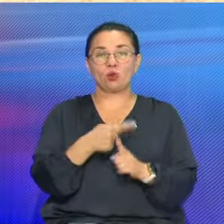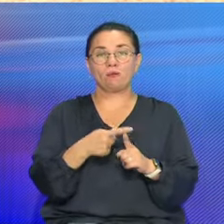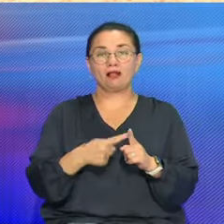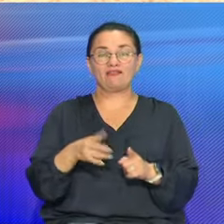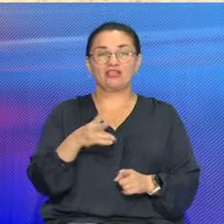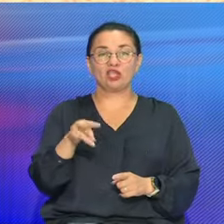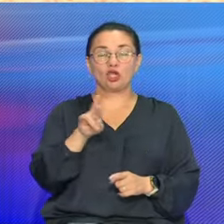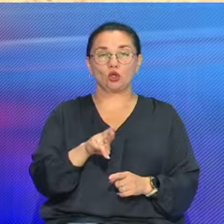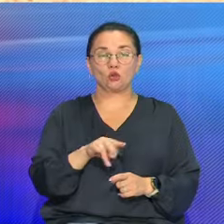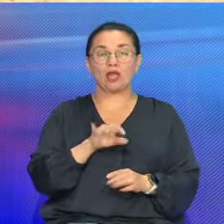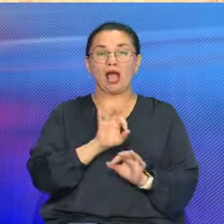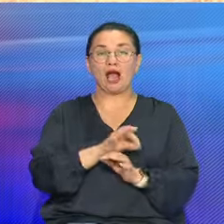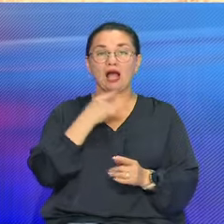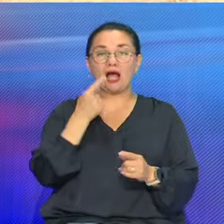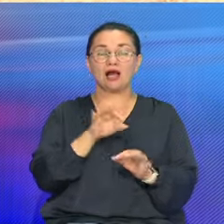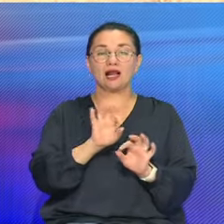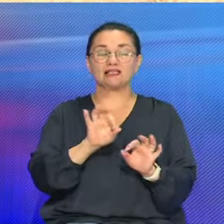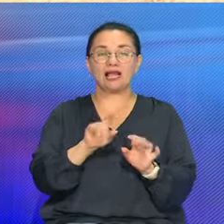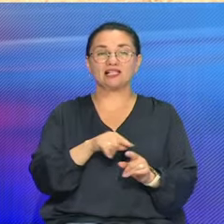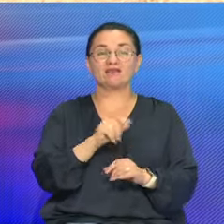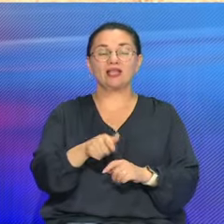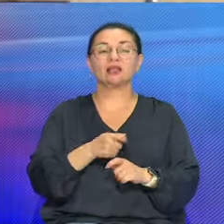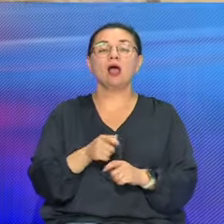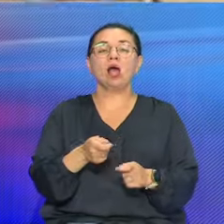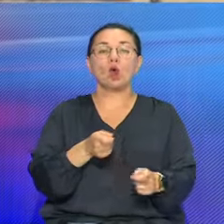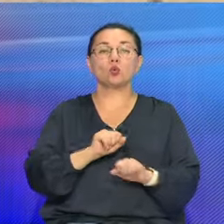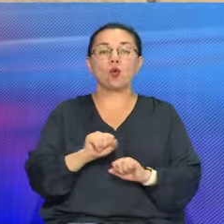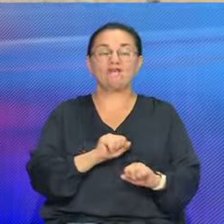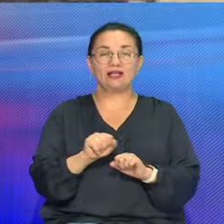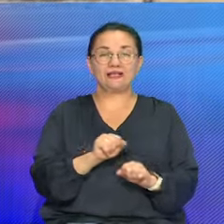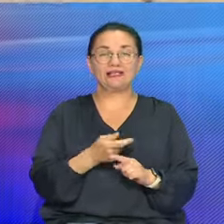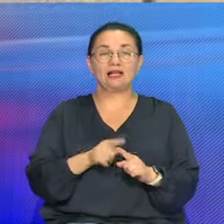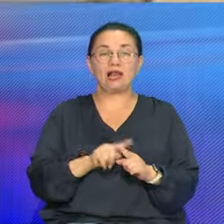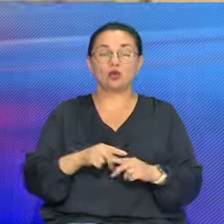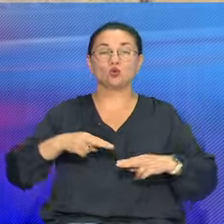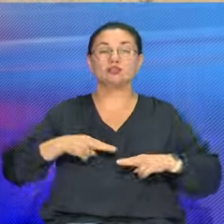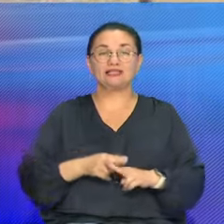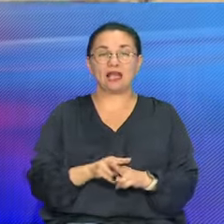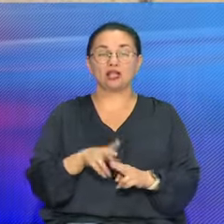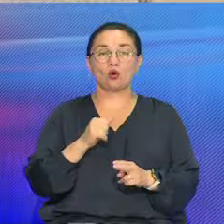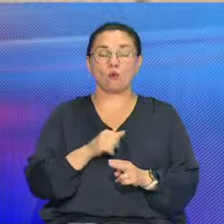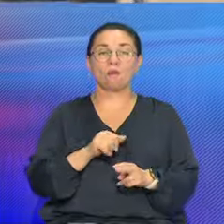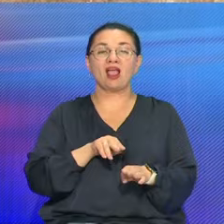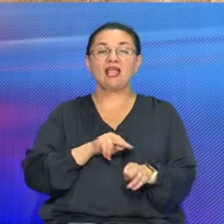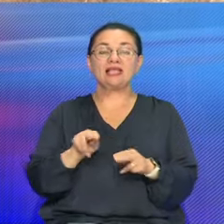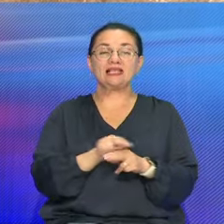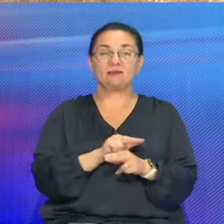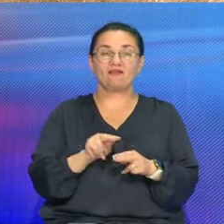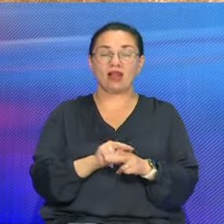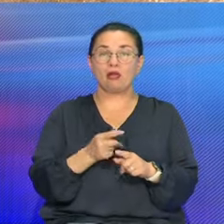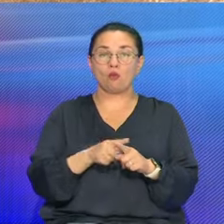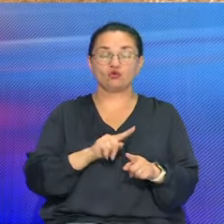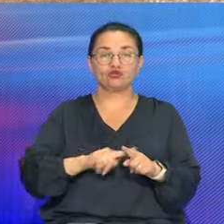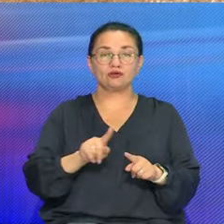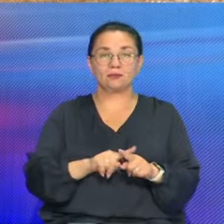отзначая керовник сельхозпредприемства. Поломки не то и здараются, однако ремонтовать технику стараемся оперативно и не хаваем, коли какая-нибудь